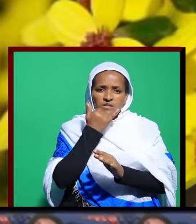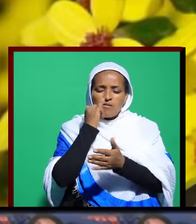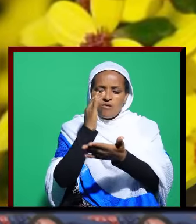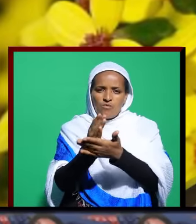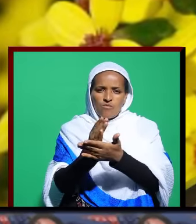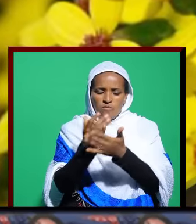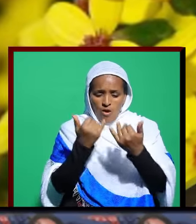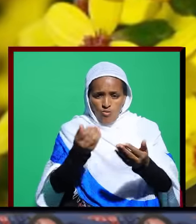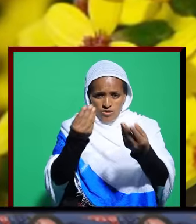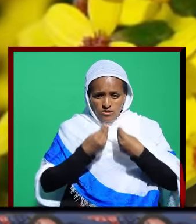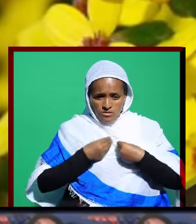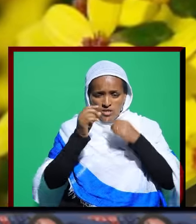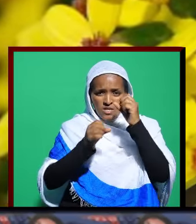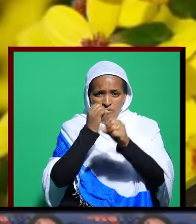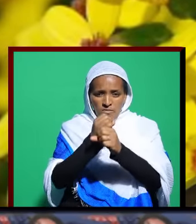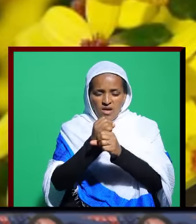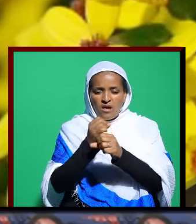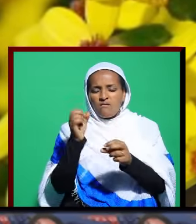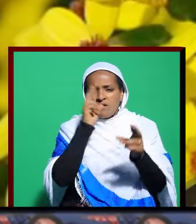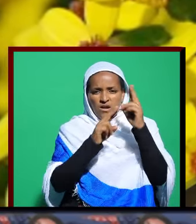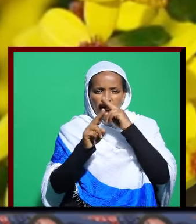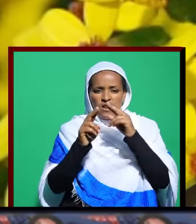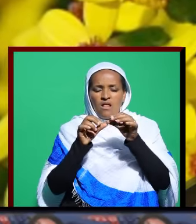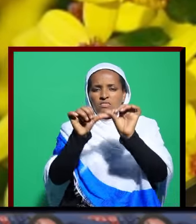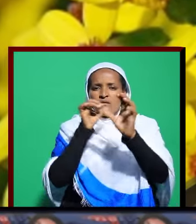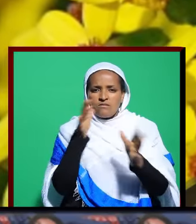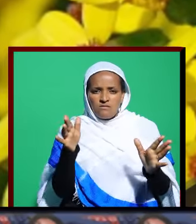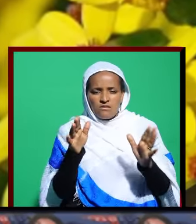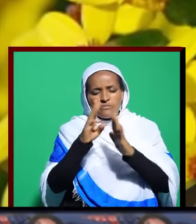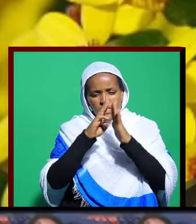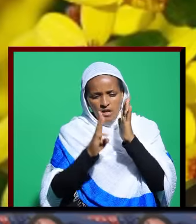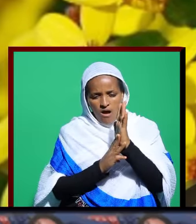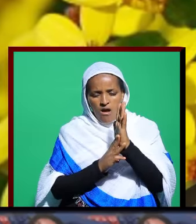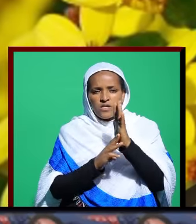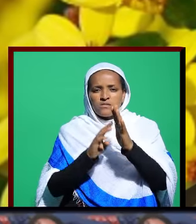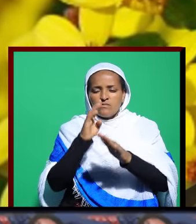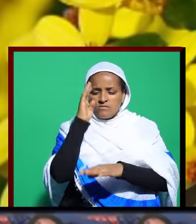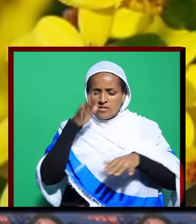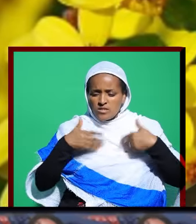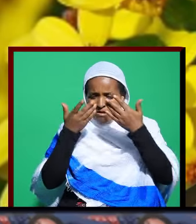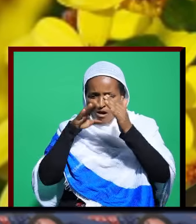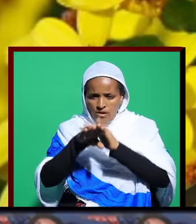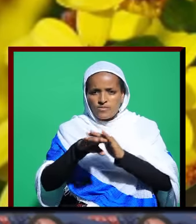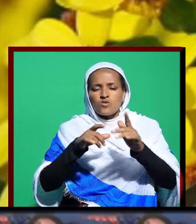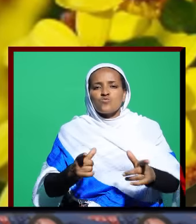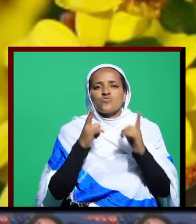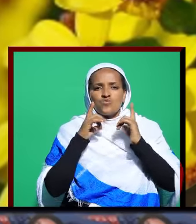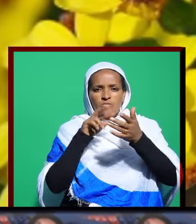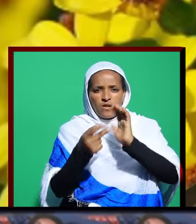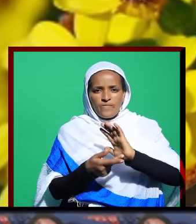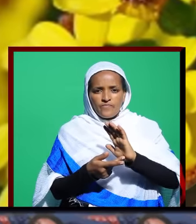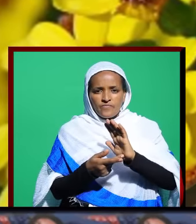አሁን የሚሰጣችሁን አታባክኑት ነው የሚለን እግዚአብሔር። አሁን የሚሰጣችሁን ያለ ሕግ ያለ ስርዓት አትኑሩበት፣ በሕግና በስርዓት